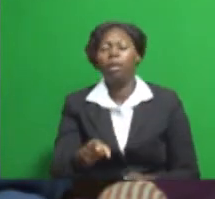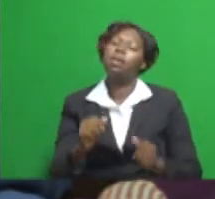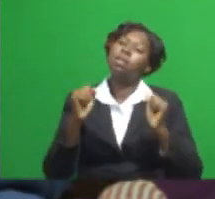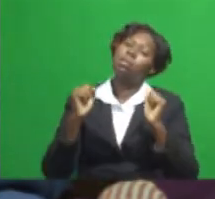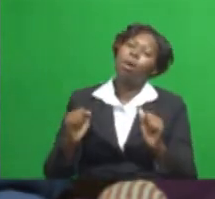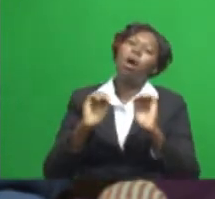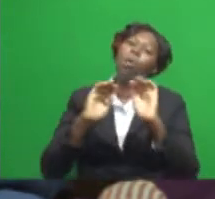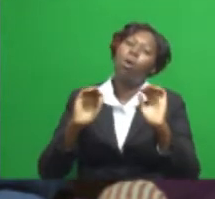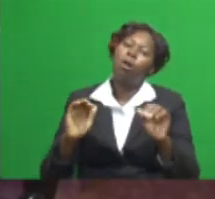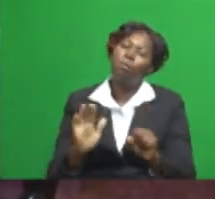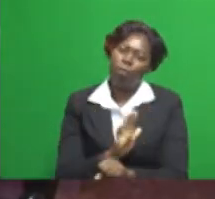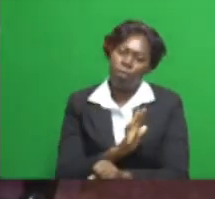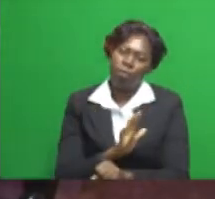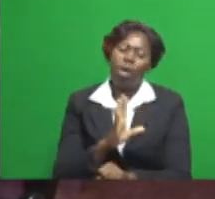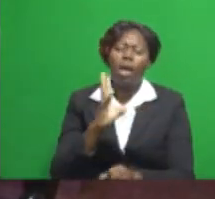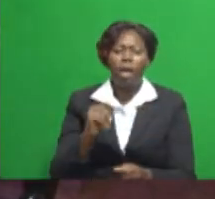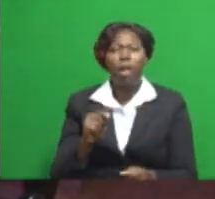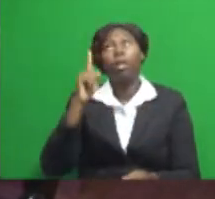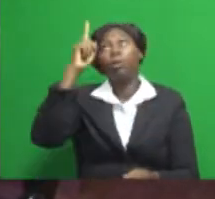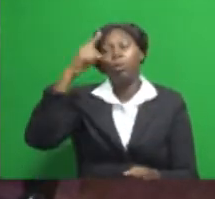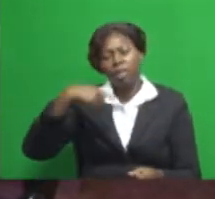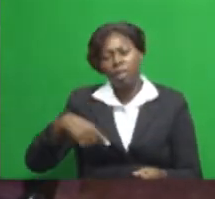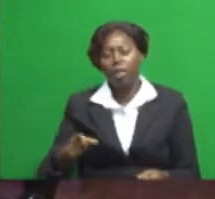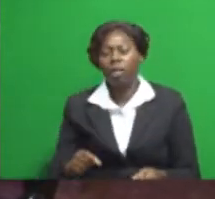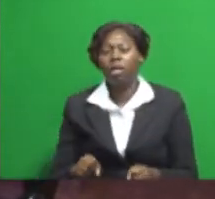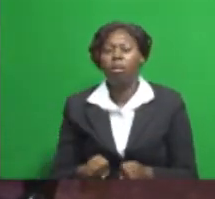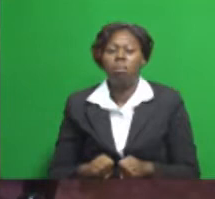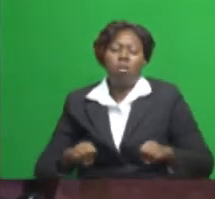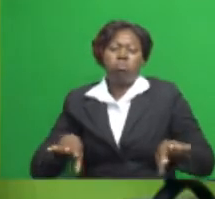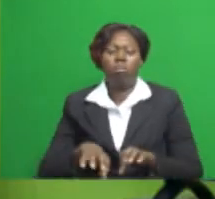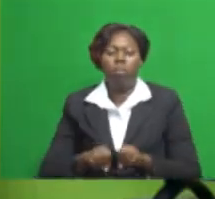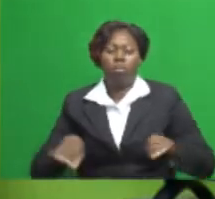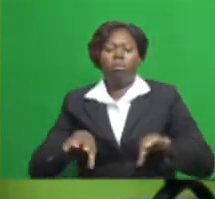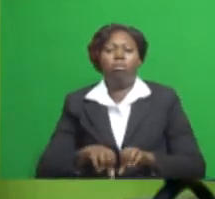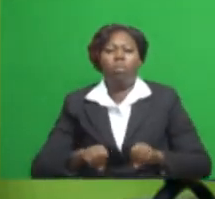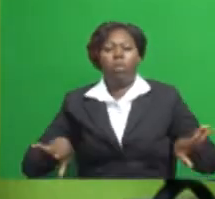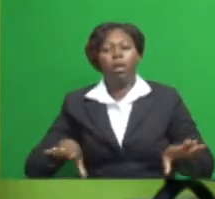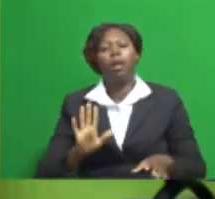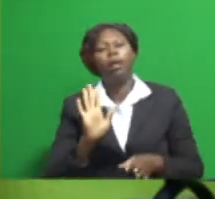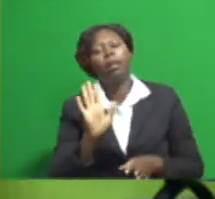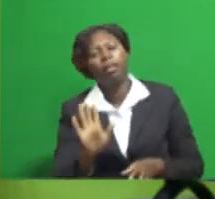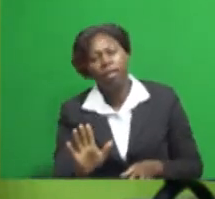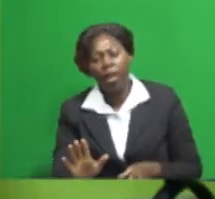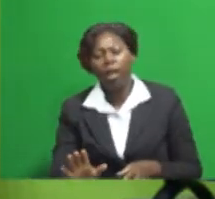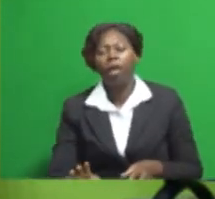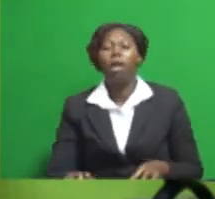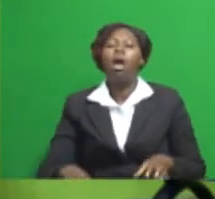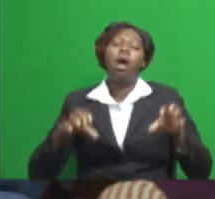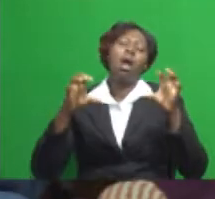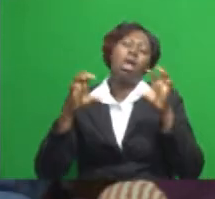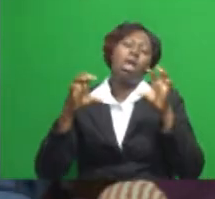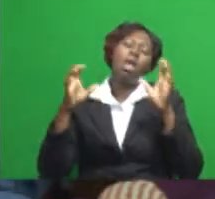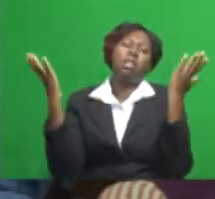mamota. Mwombe zikafa. Mwombe ita chimfura mawe. Jese iso so. Pati ya ila bachungu omesa moyo. Achiti Jehovah ndia. Matangwa